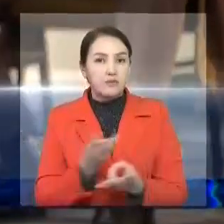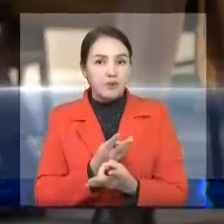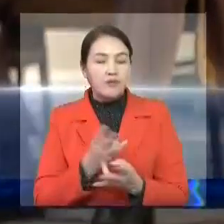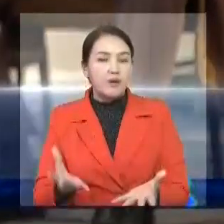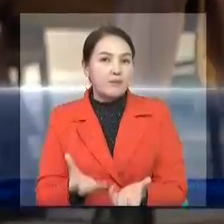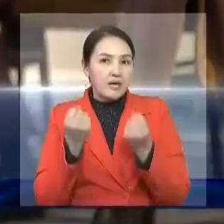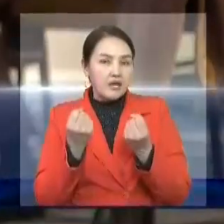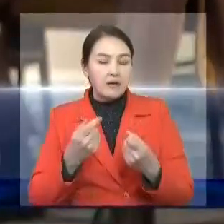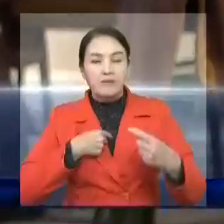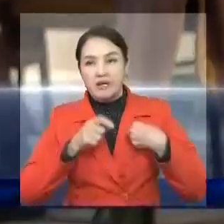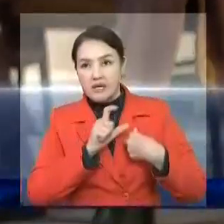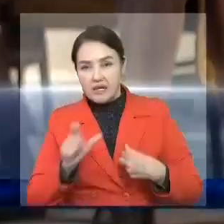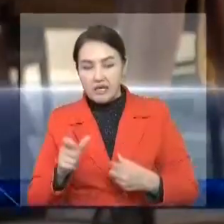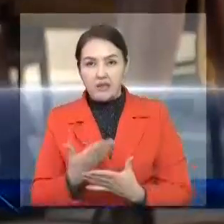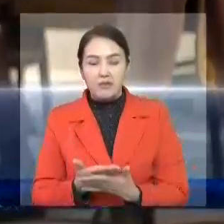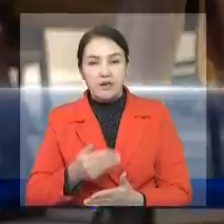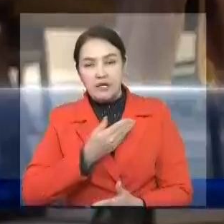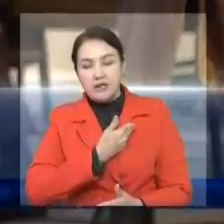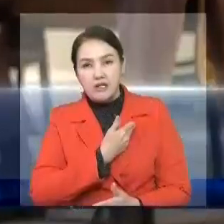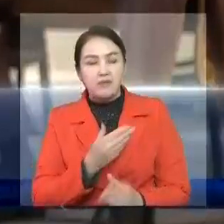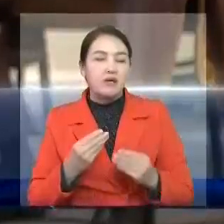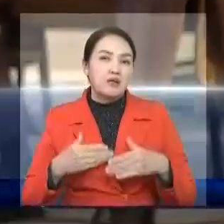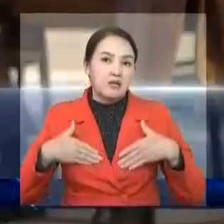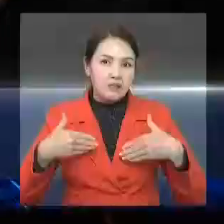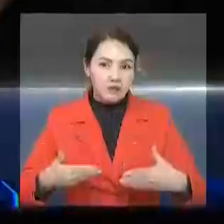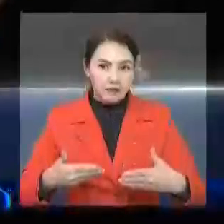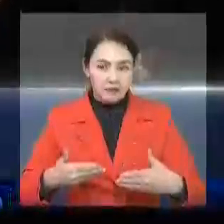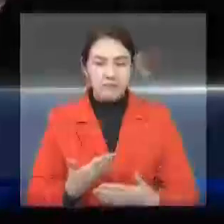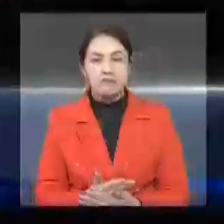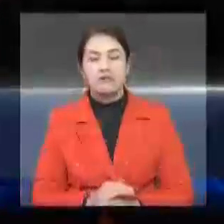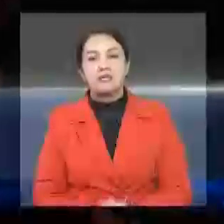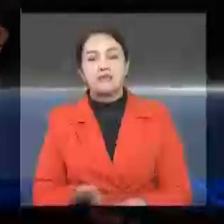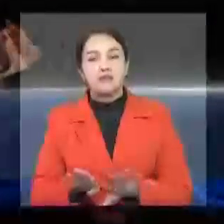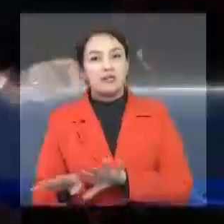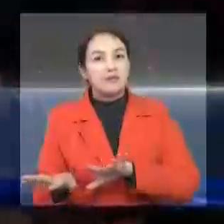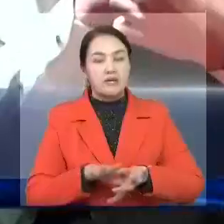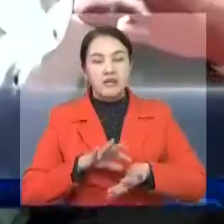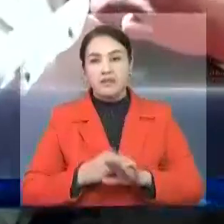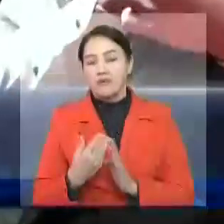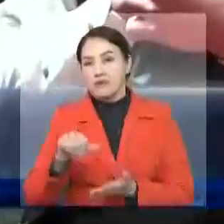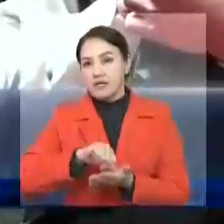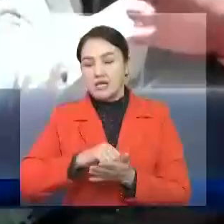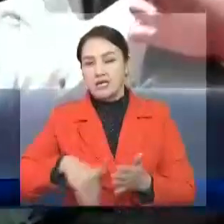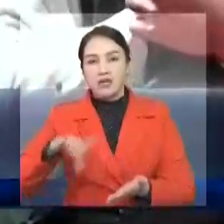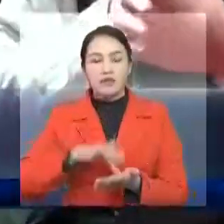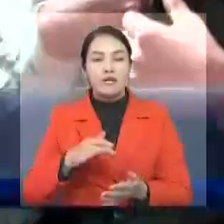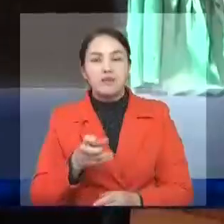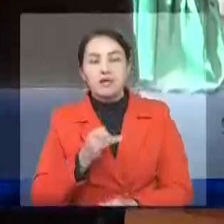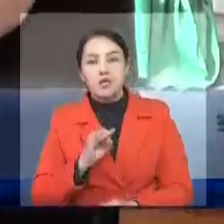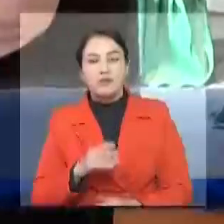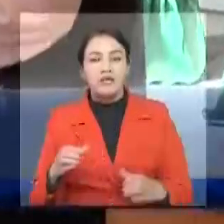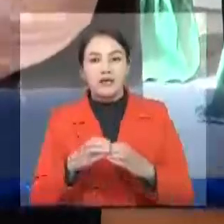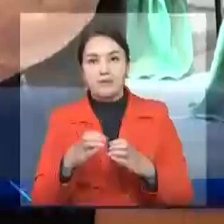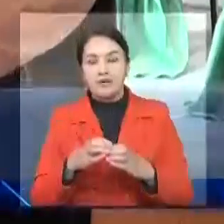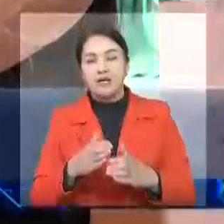необходимую поддержку пострадавшим. За это хочу вас искренне поблагодарить. Инициатором данного мероприятия выступил городской молодежный ресурсный центр. Он